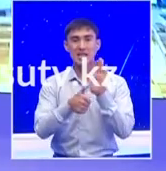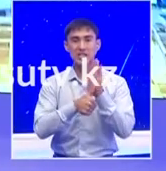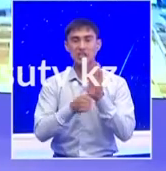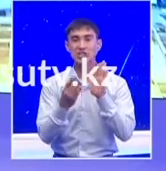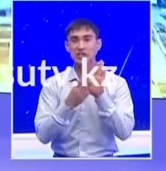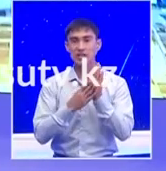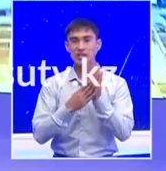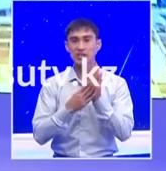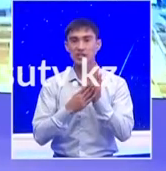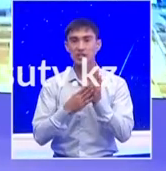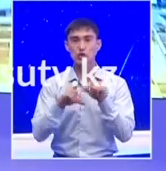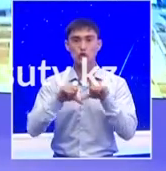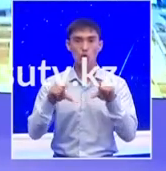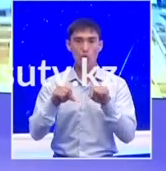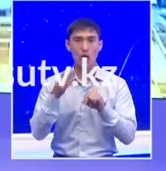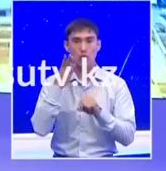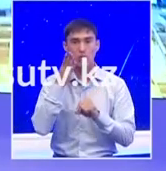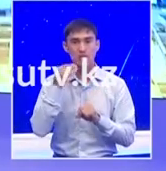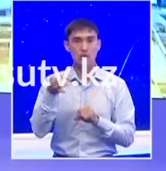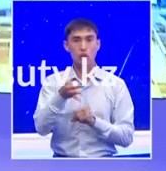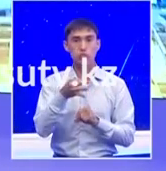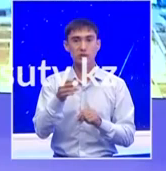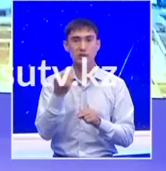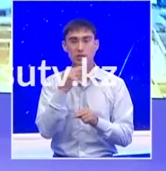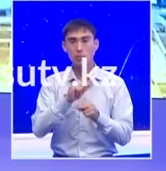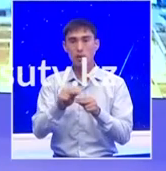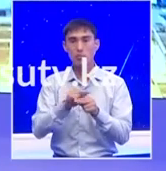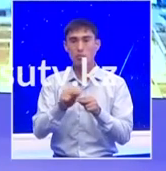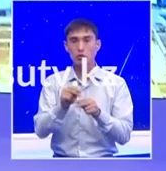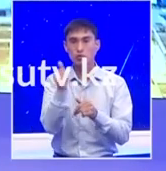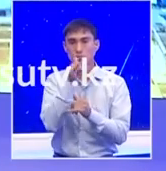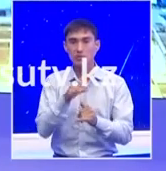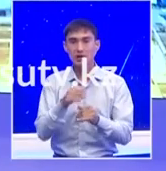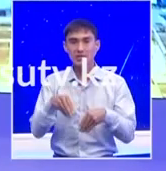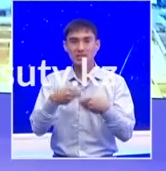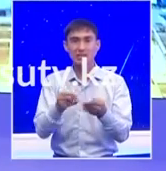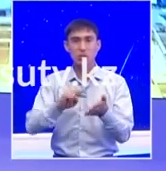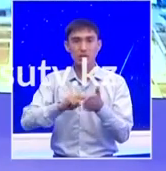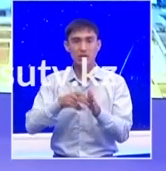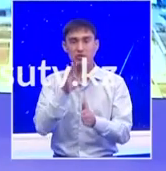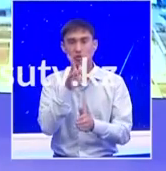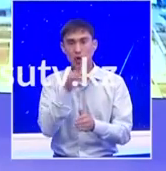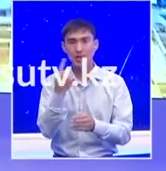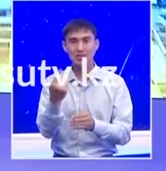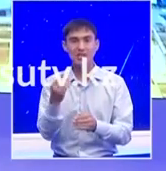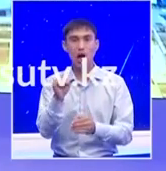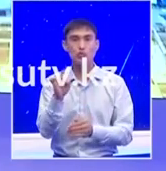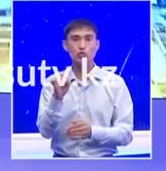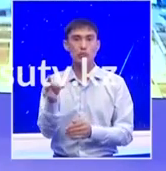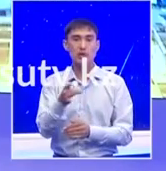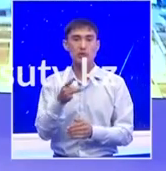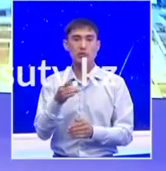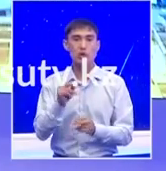6 из 9 школ Алматинской области, претерпевающих капремонт, не успевают к сдаче в запланированный срок. Один из них в Аксузском